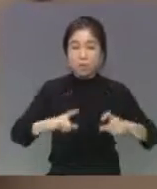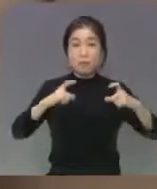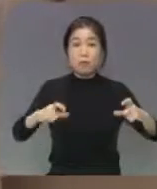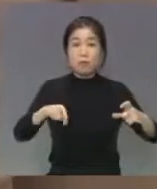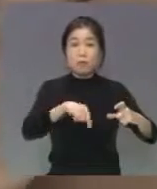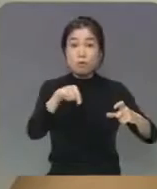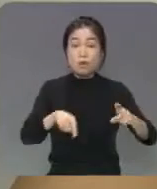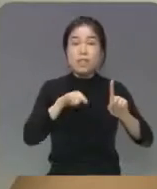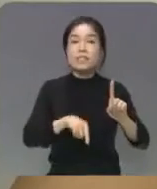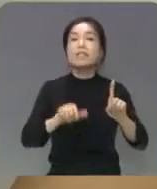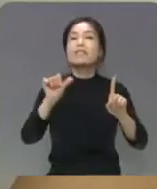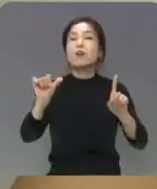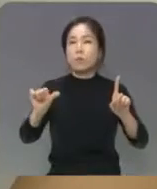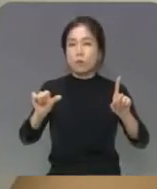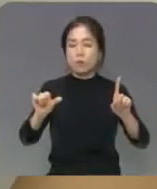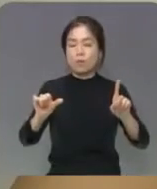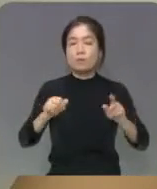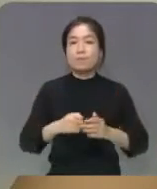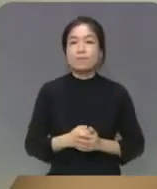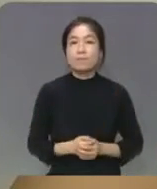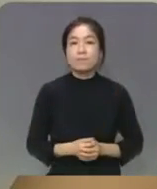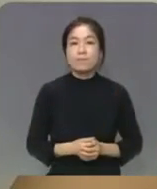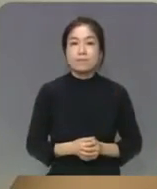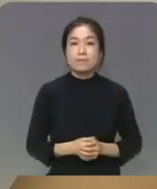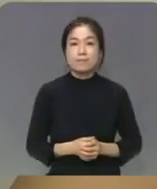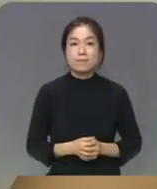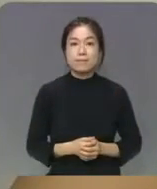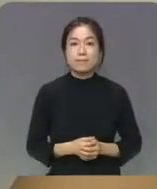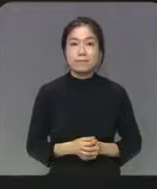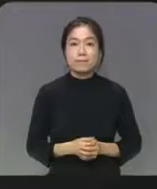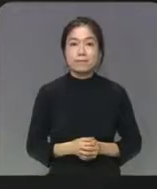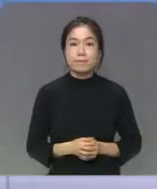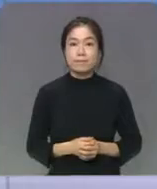등은 일정 5단계를 유지하고 있습니다